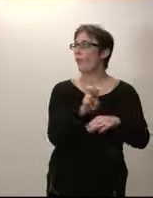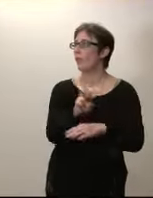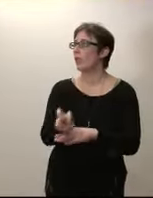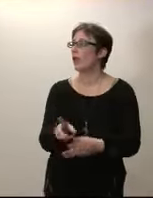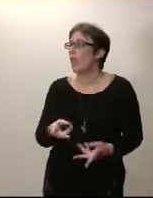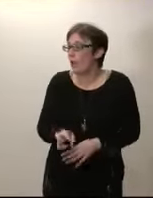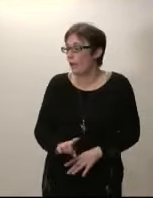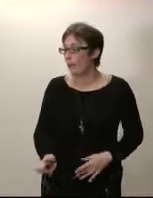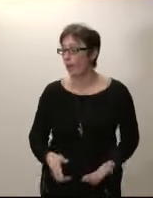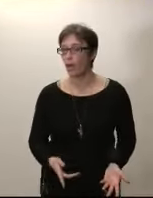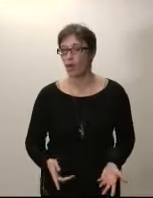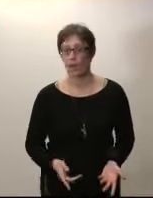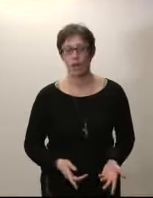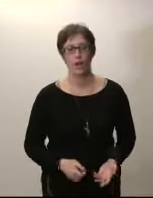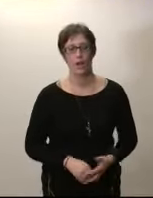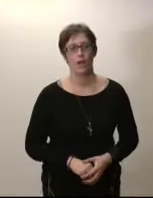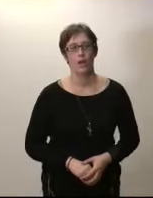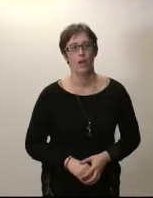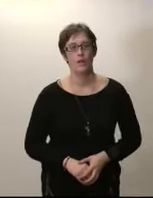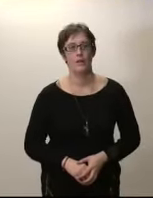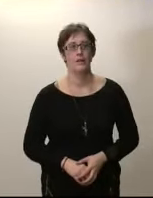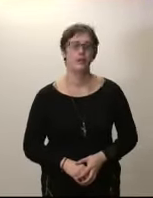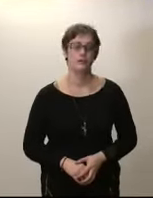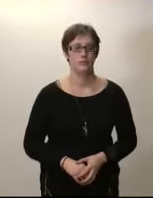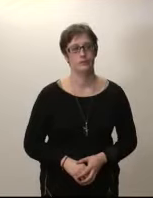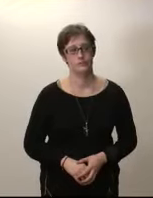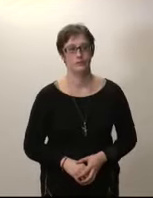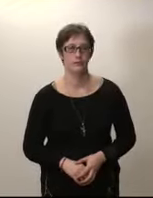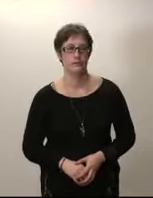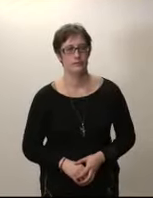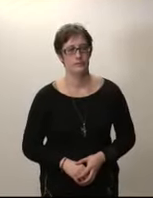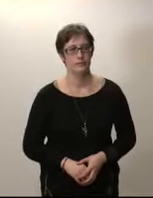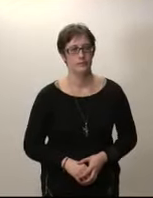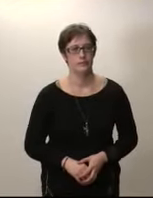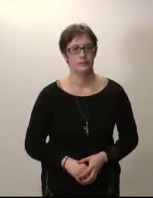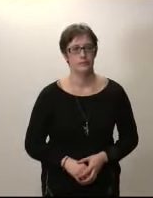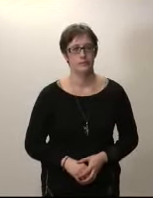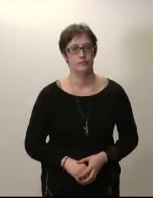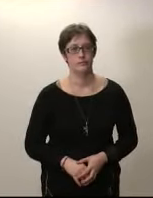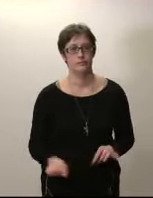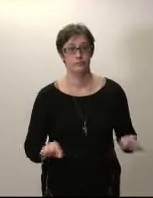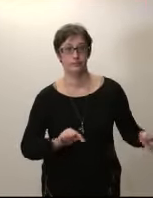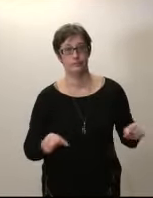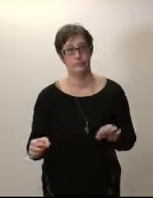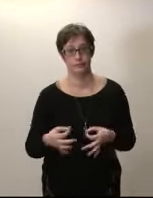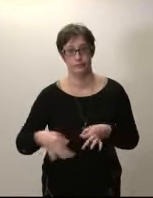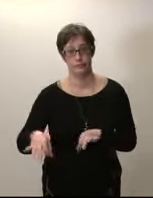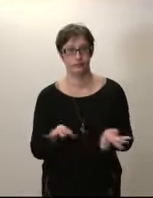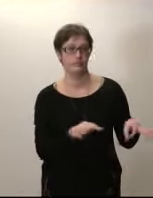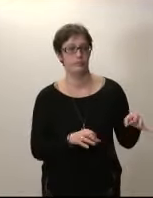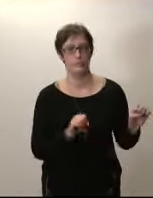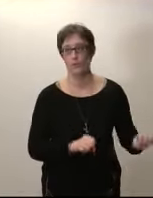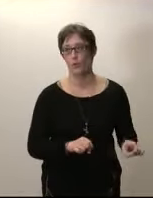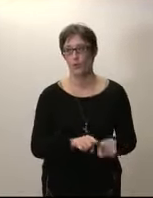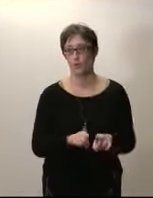veulent pas vous prêter, elles ne vous prêtent pas. Après, on peut faire aussi un petit peu de... Je crois qu'il faut que toutes les réflexions enrichissent ce débat. Là. On peut avoir une réflexion politique qui va au-delà